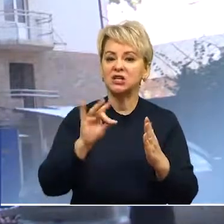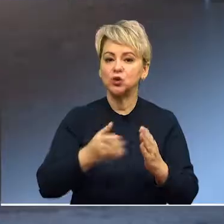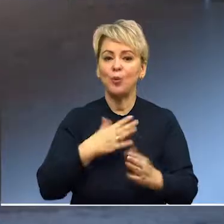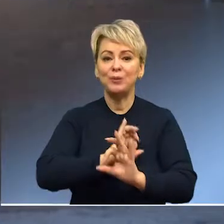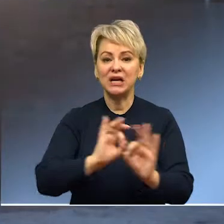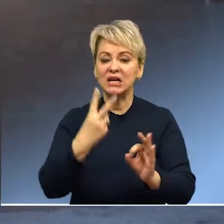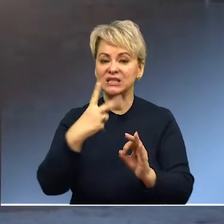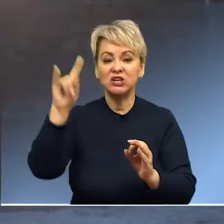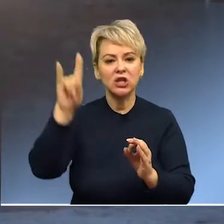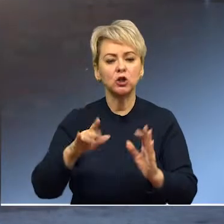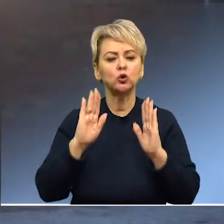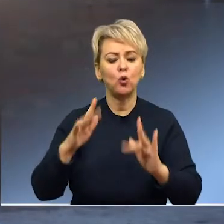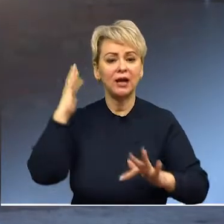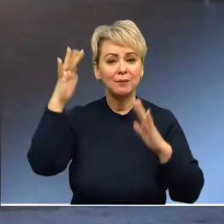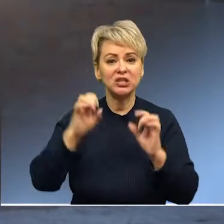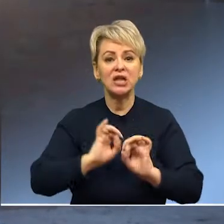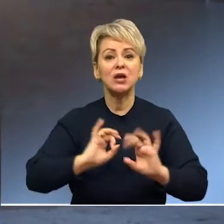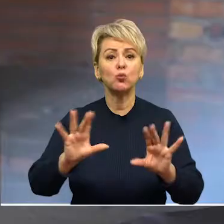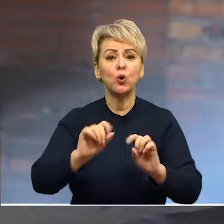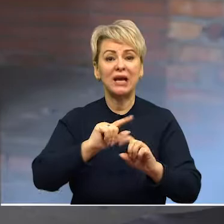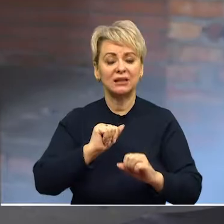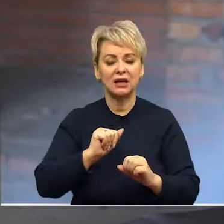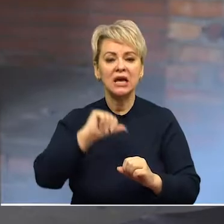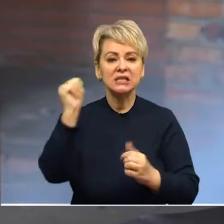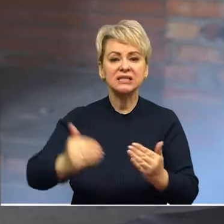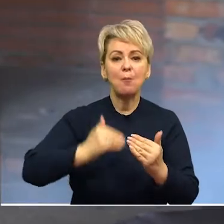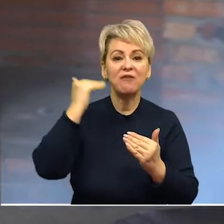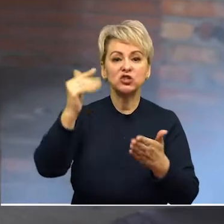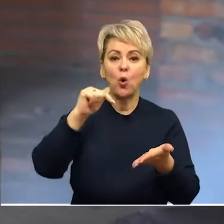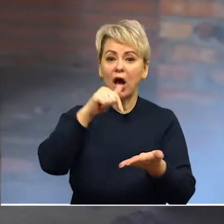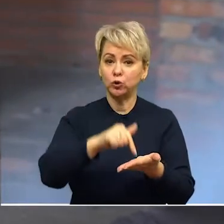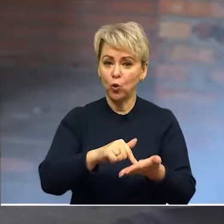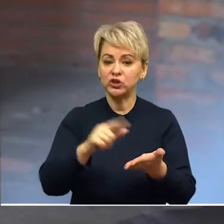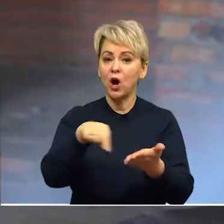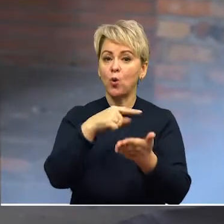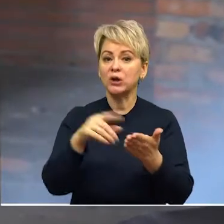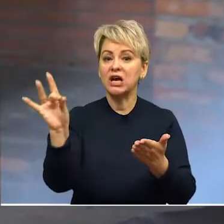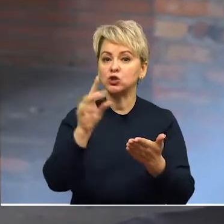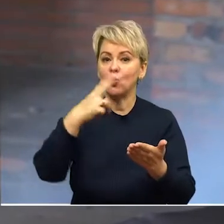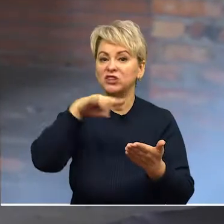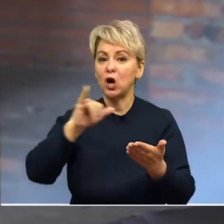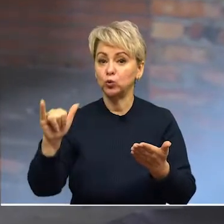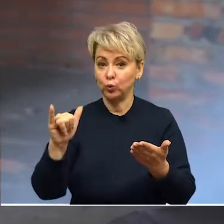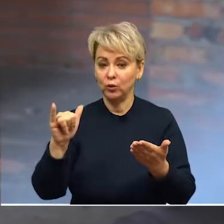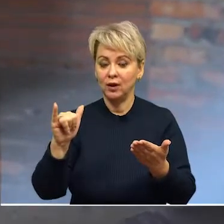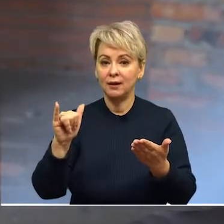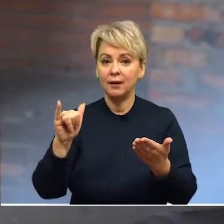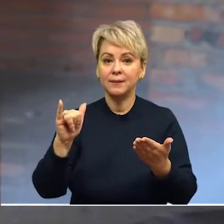прекрасный вид из окна пока только в мечтах и рекламных буклетах. Самая высокая точка города Ростова на Дону.